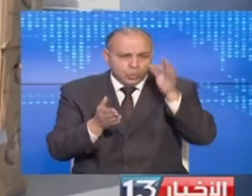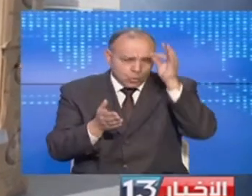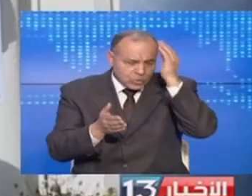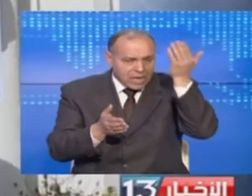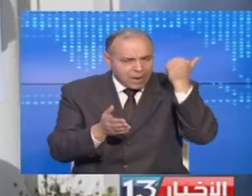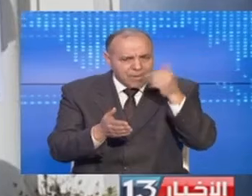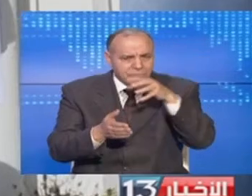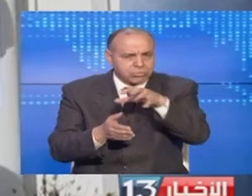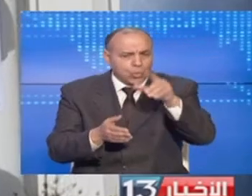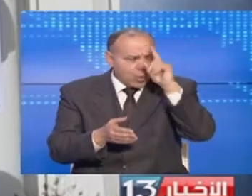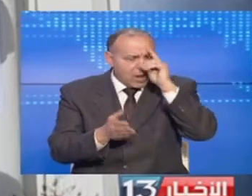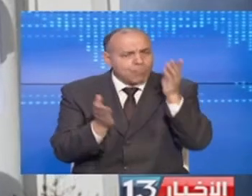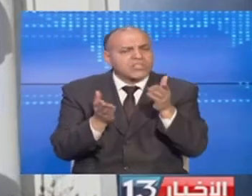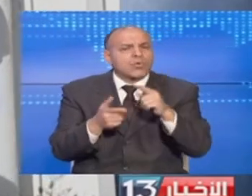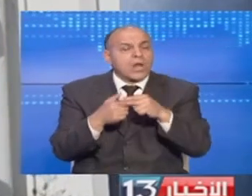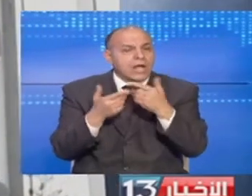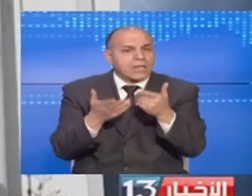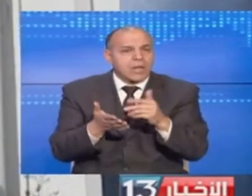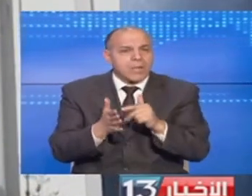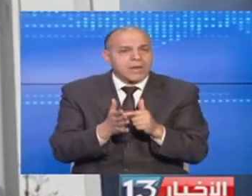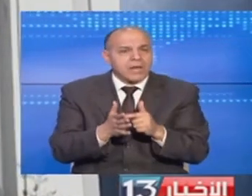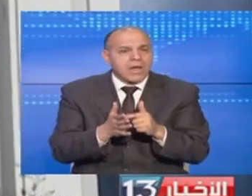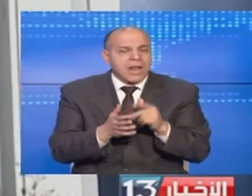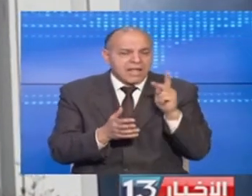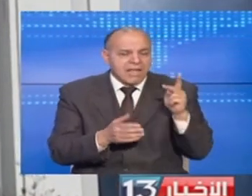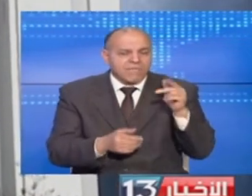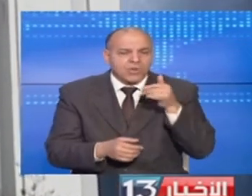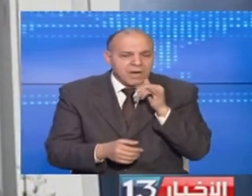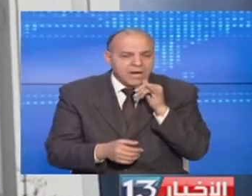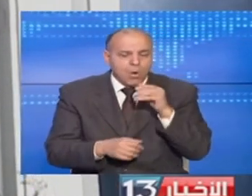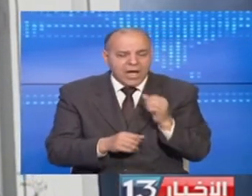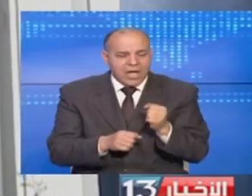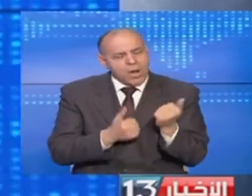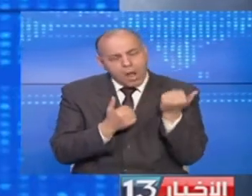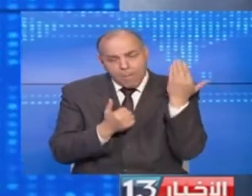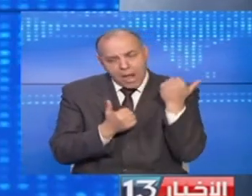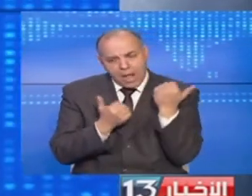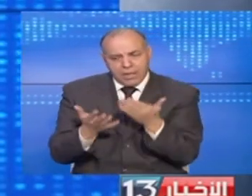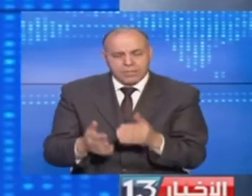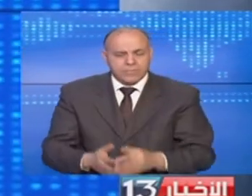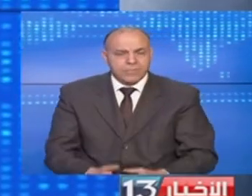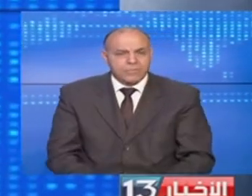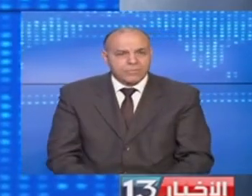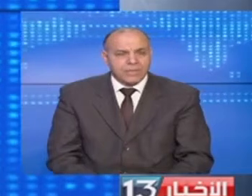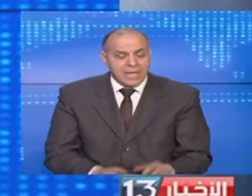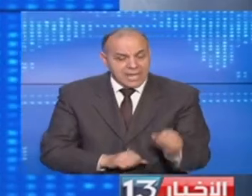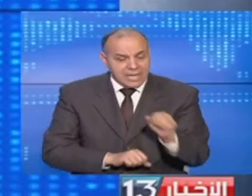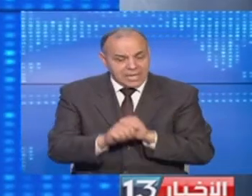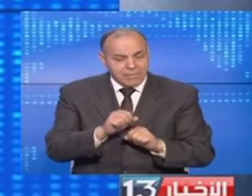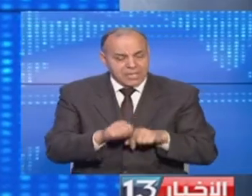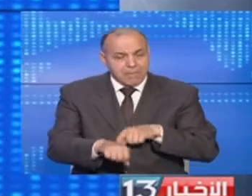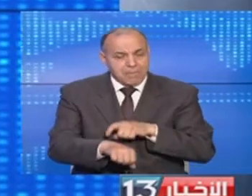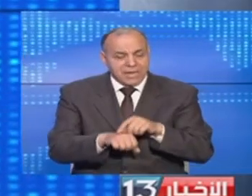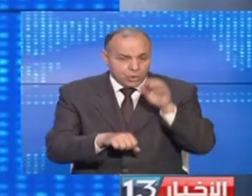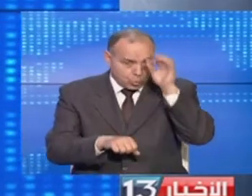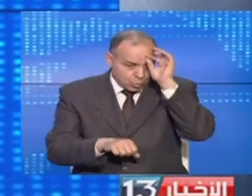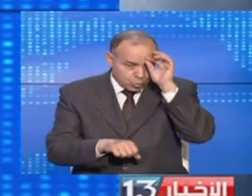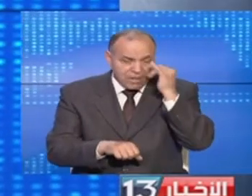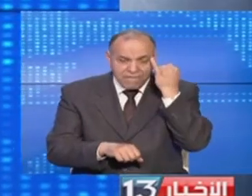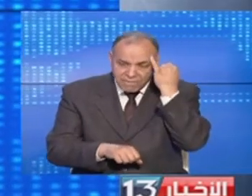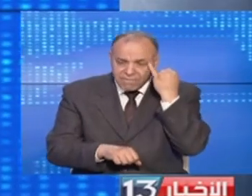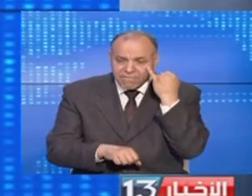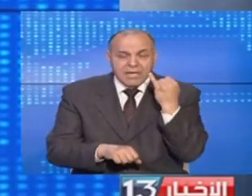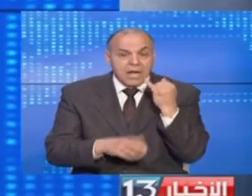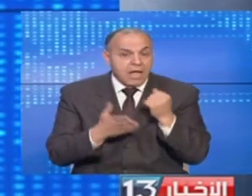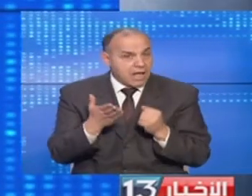الجهويه والمحليه بكل من الكاف وتبقى والقيروان نظمت بلديه تونس بادره